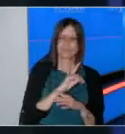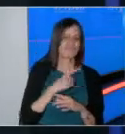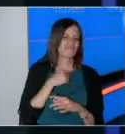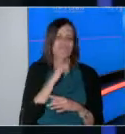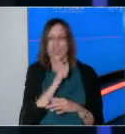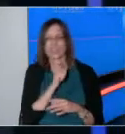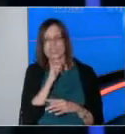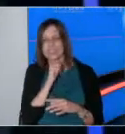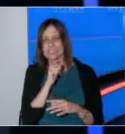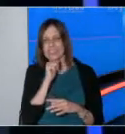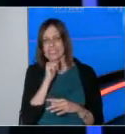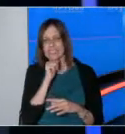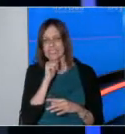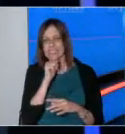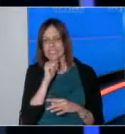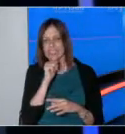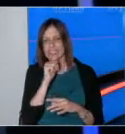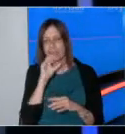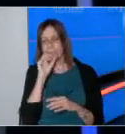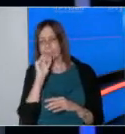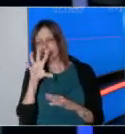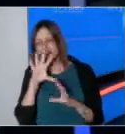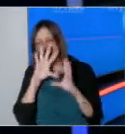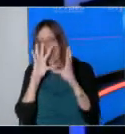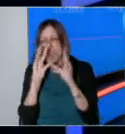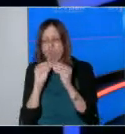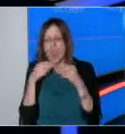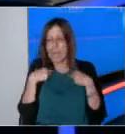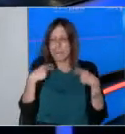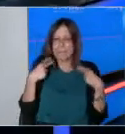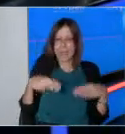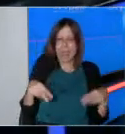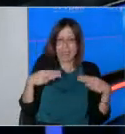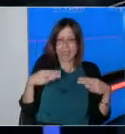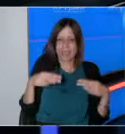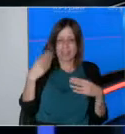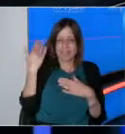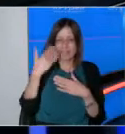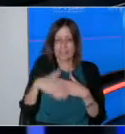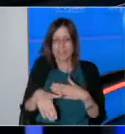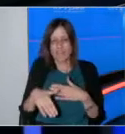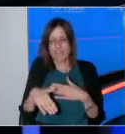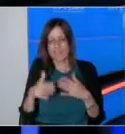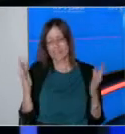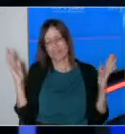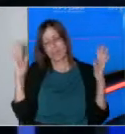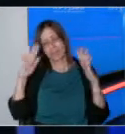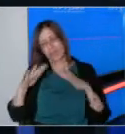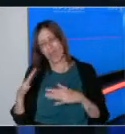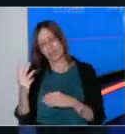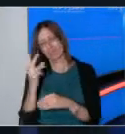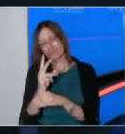רציתי לגלות הכל, אולי פחדתי שבסוף ניפול, רק תשמרי לי